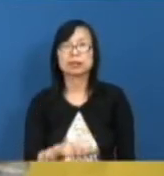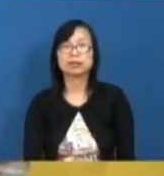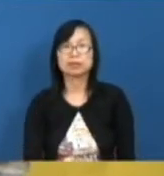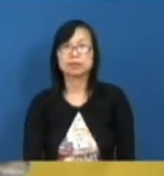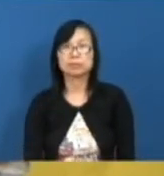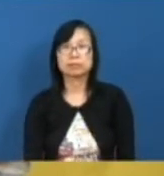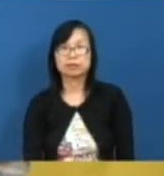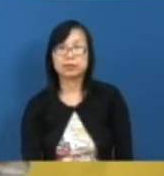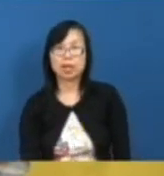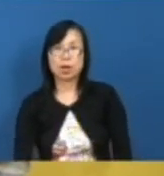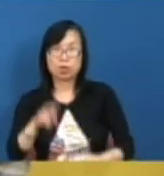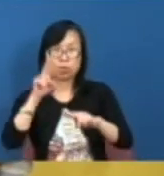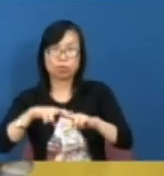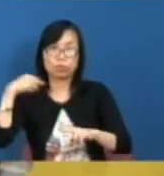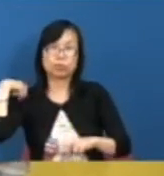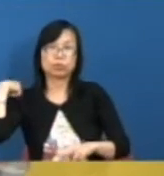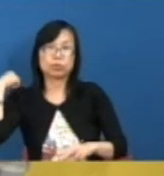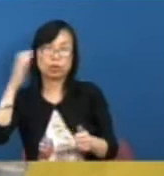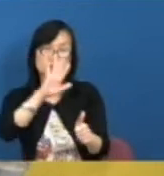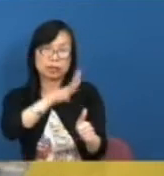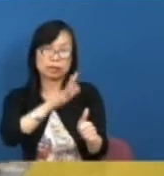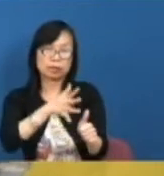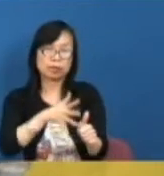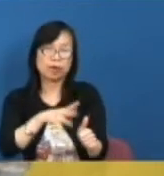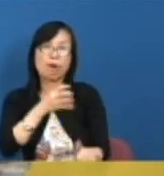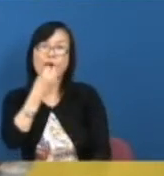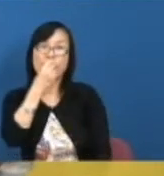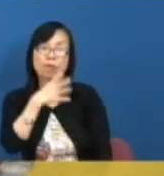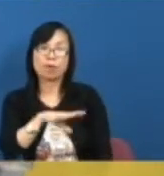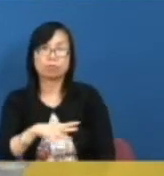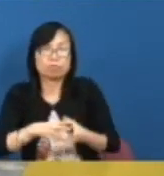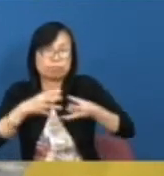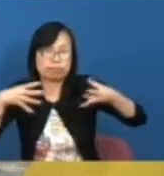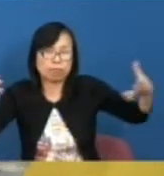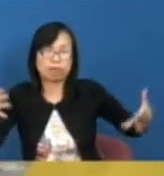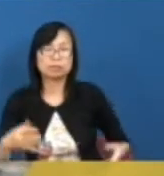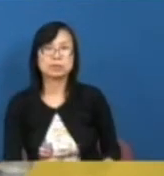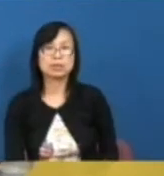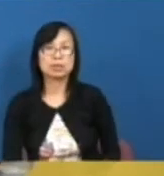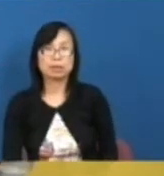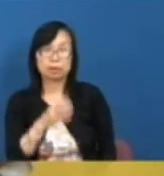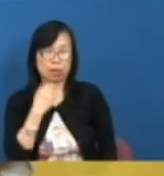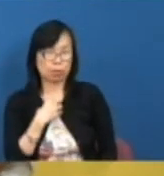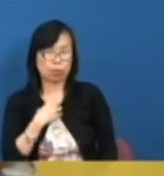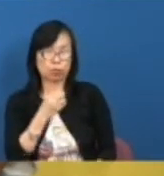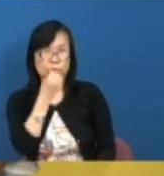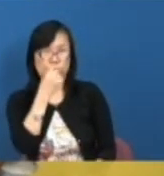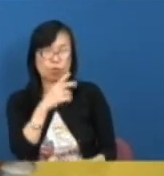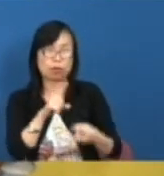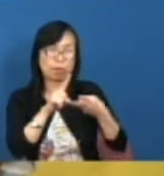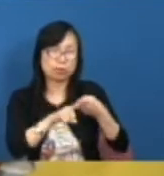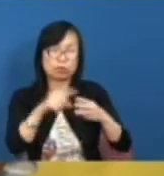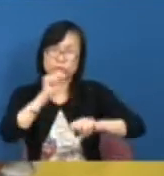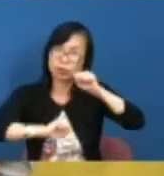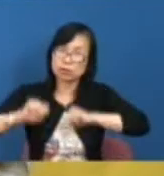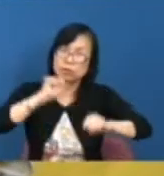係國內嗰個影響對香港影響越嚟越大嘅時候，咁你覺得？即係香港民主運動的空間，究